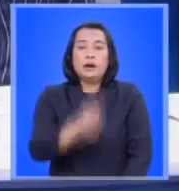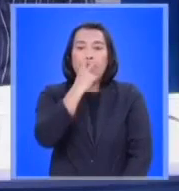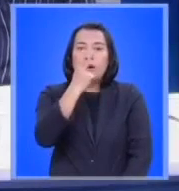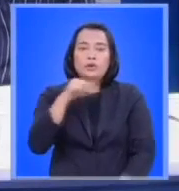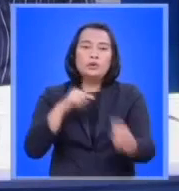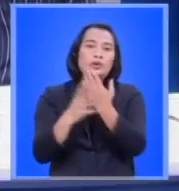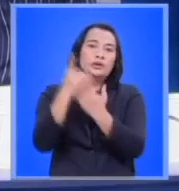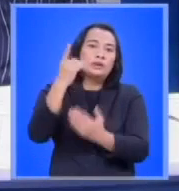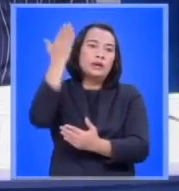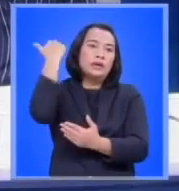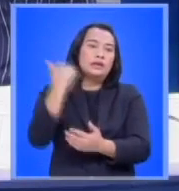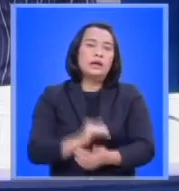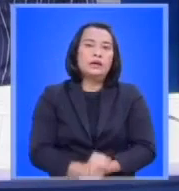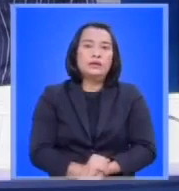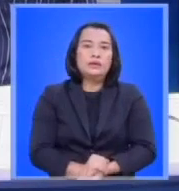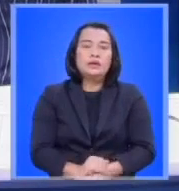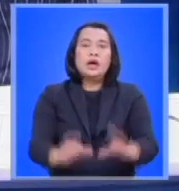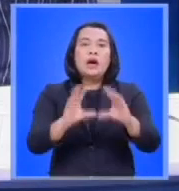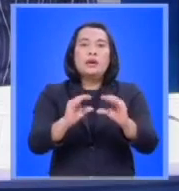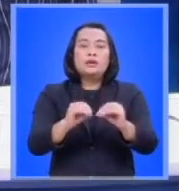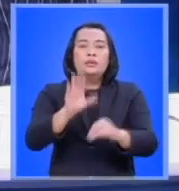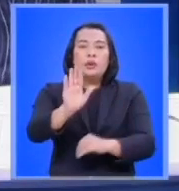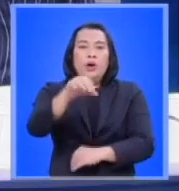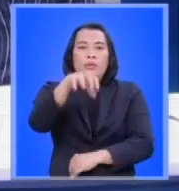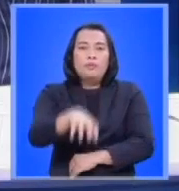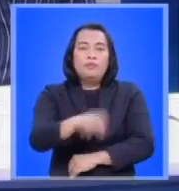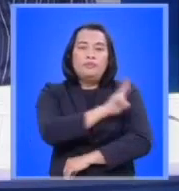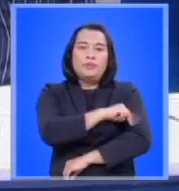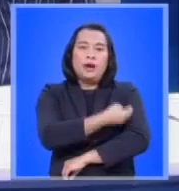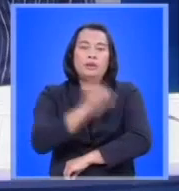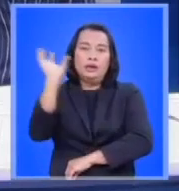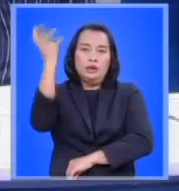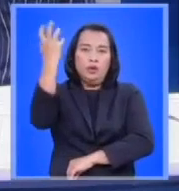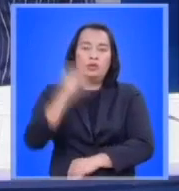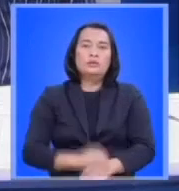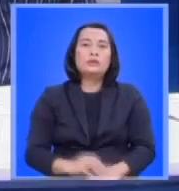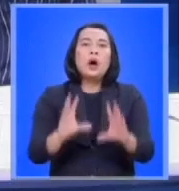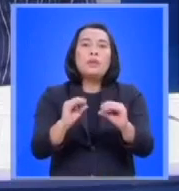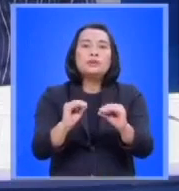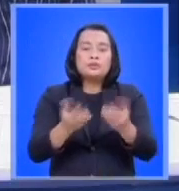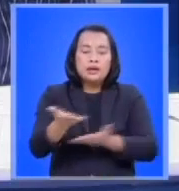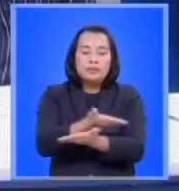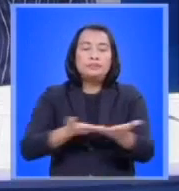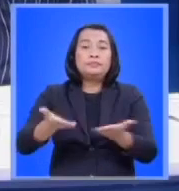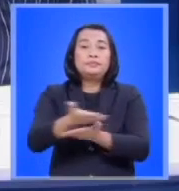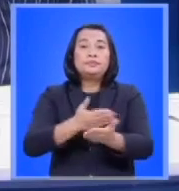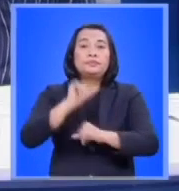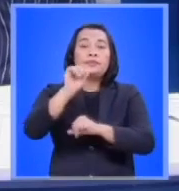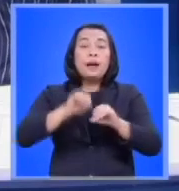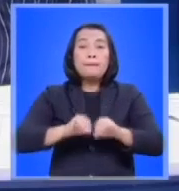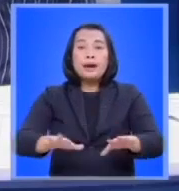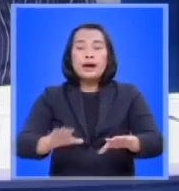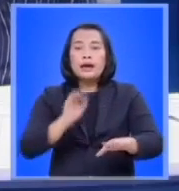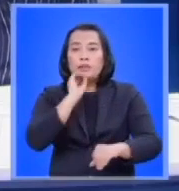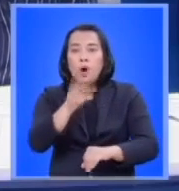ช่วงสัปดาห์ที่แล้วนะคะคุณผู้ชมมีการประชุมกันขององค์การอนามัยโลกค่ะคือเขาประชุมกันเพื่อที่จะพิจารณานะคะว่าจะต้องประกาศให้ส